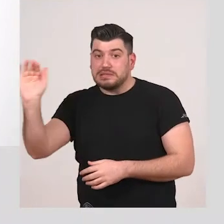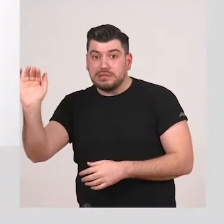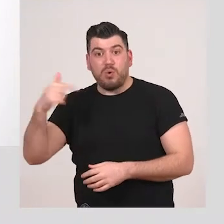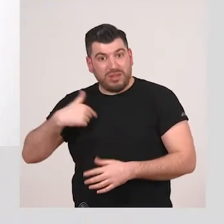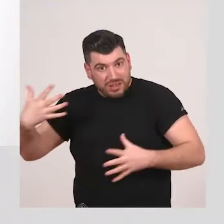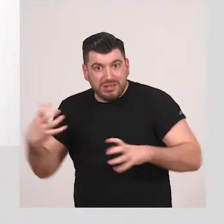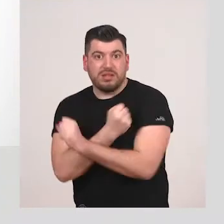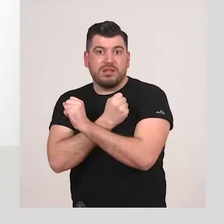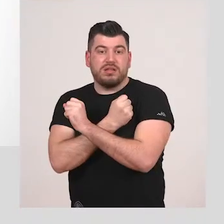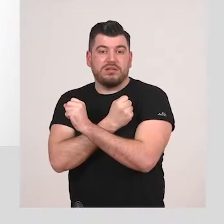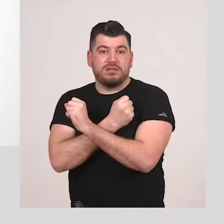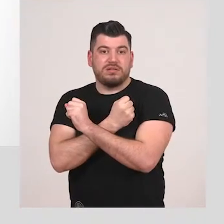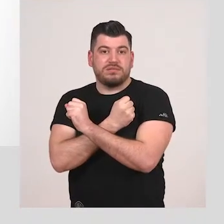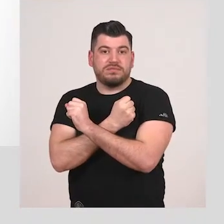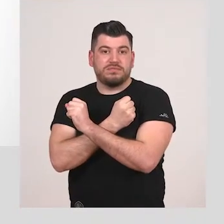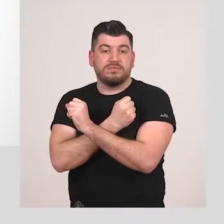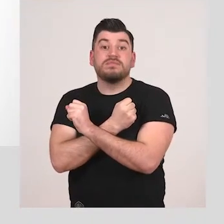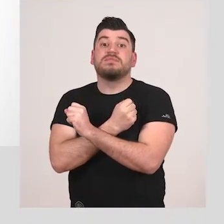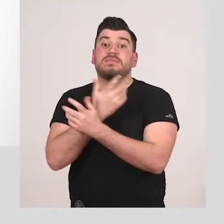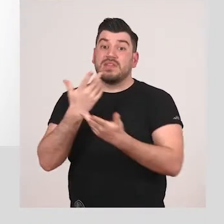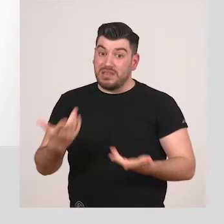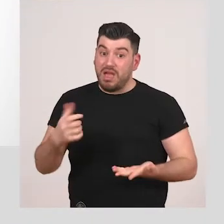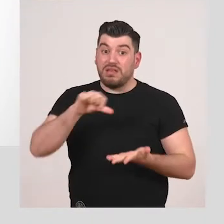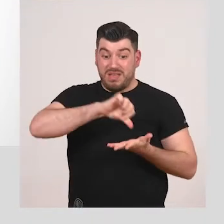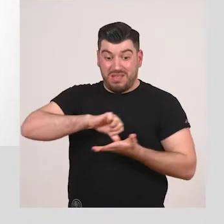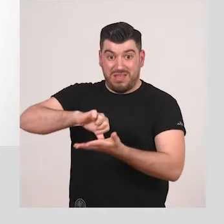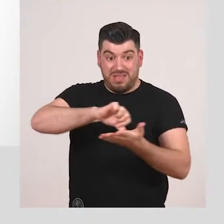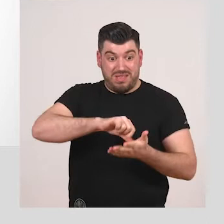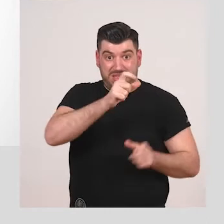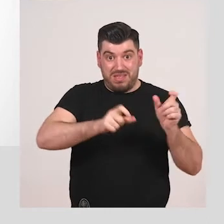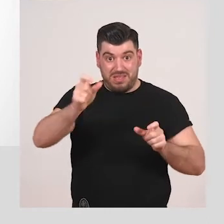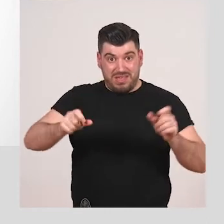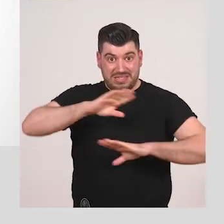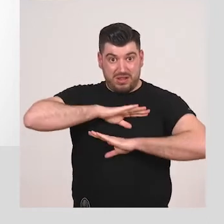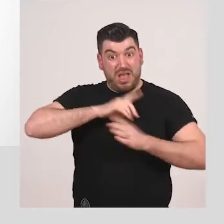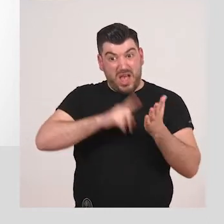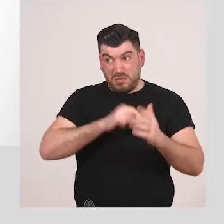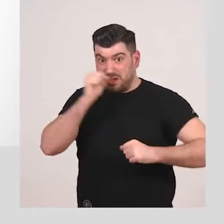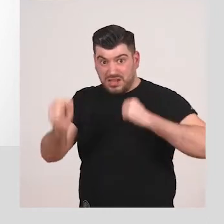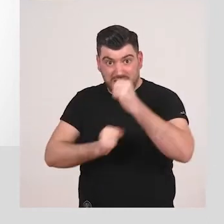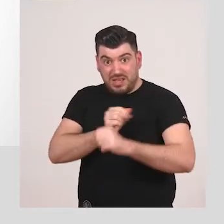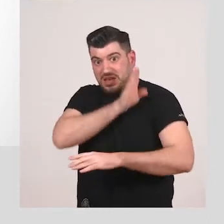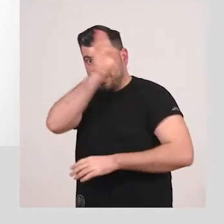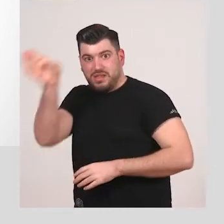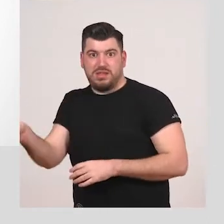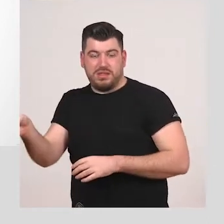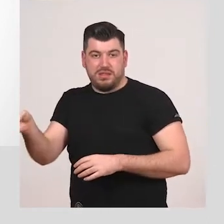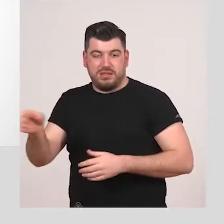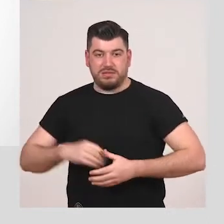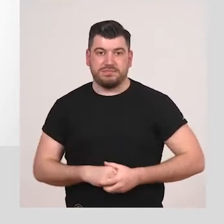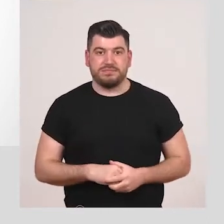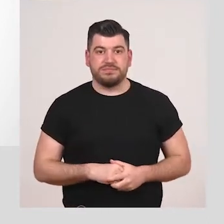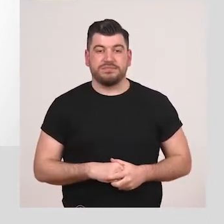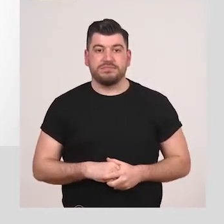νικήσανε και έπρεπε και οι ίδιοι να τρέξουν και να προλάβουν να μην συμβεί αυτό. Γι' αυτό και